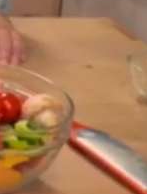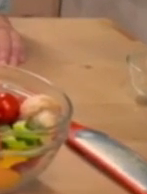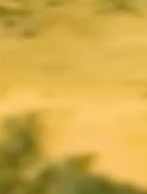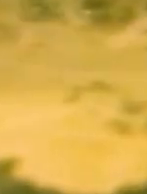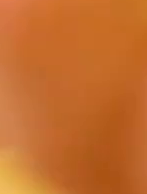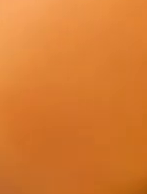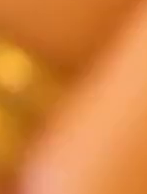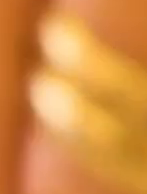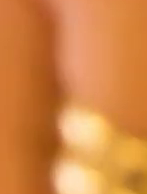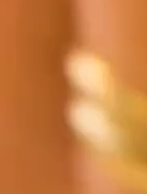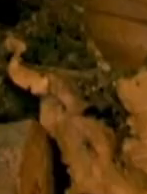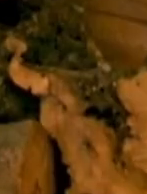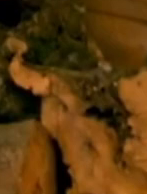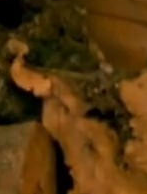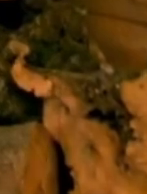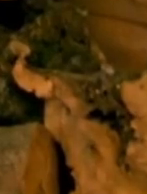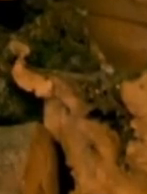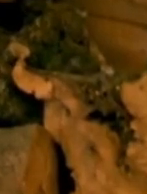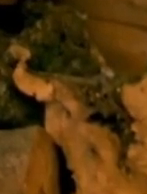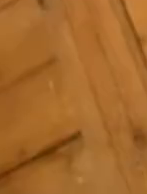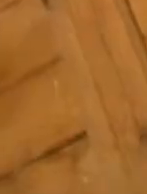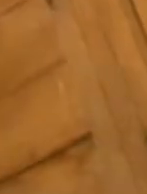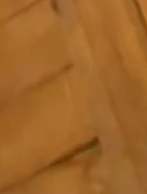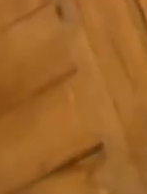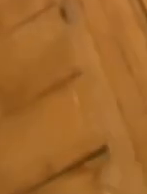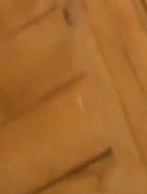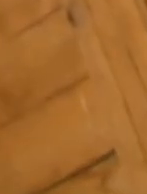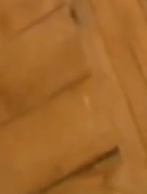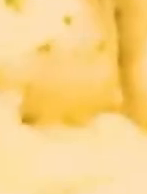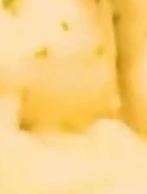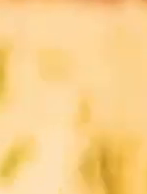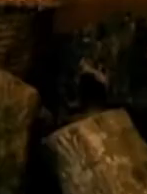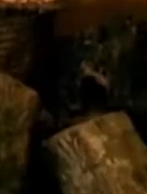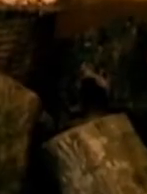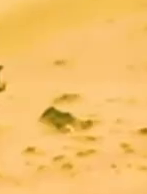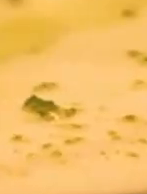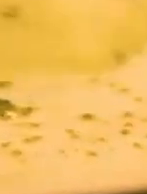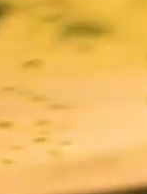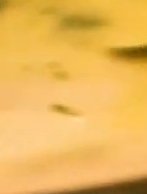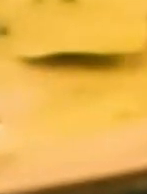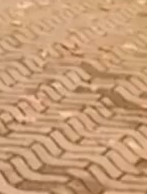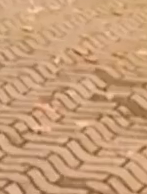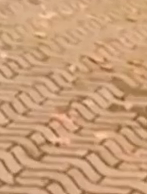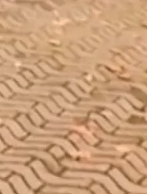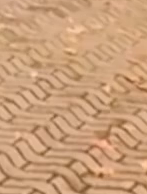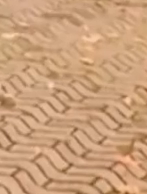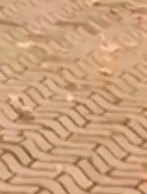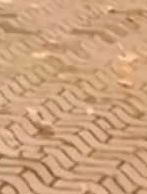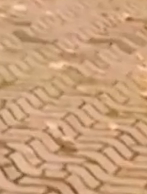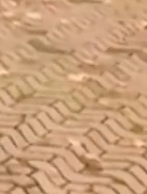არ გამოდის. აი, ვიდიგები ჟალია. ვახოს მოგზაურობა სამეგრელოში.